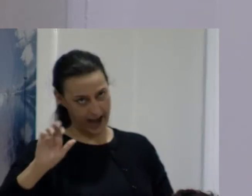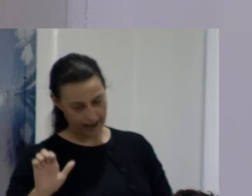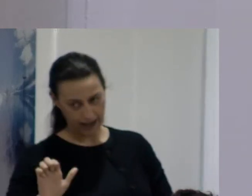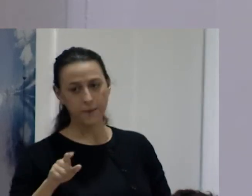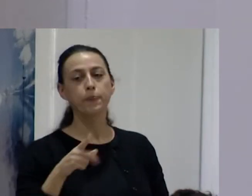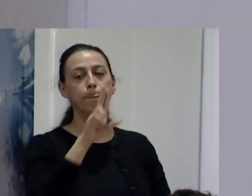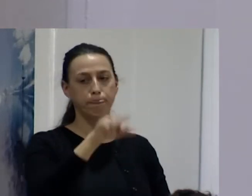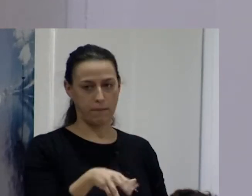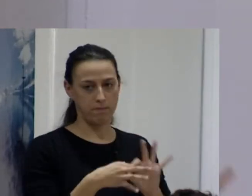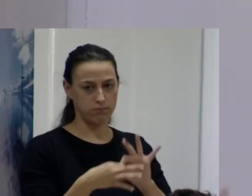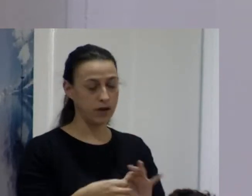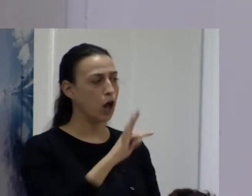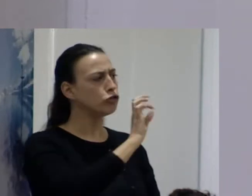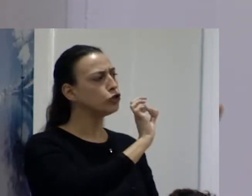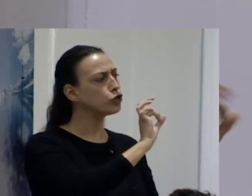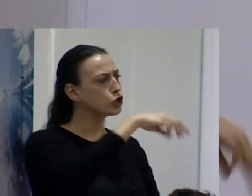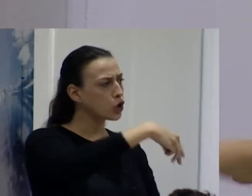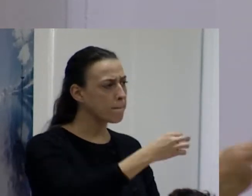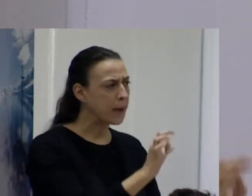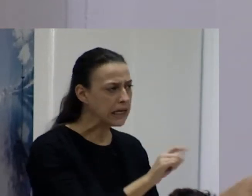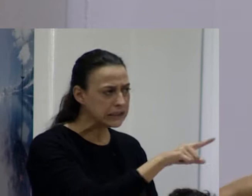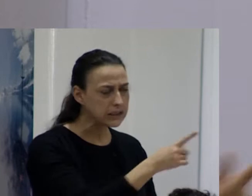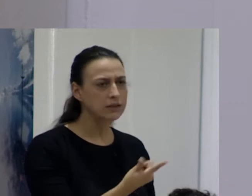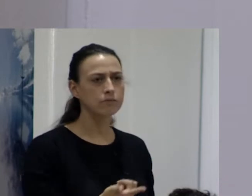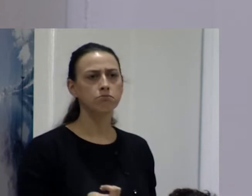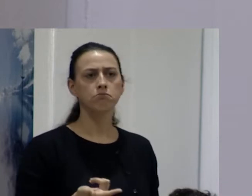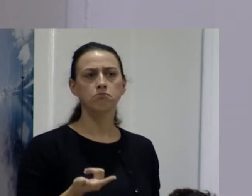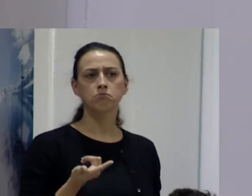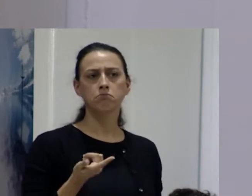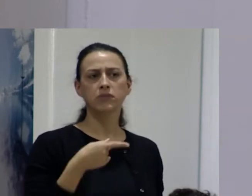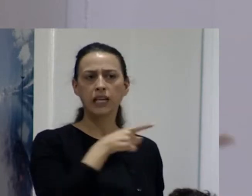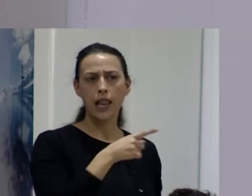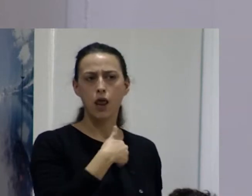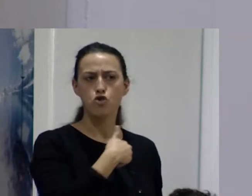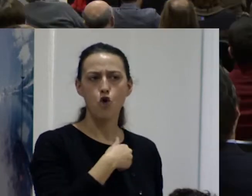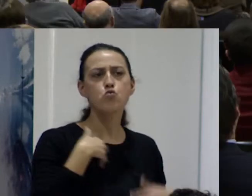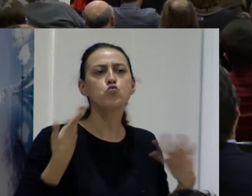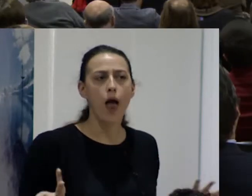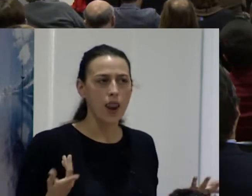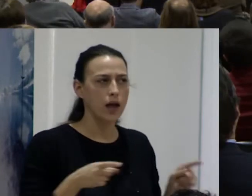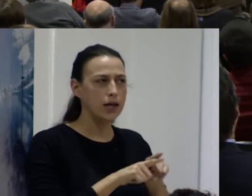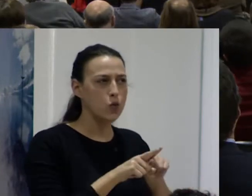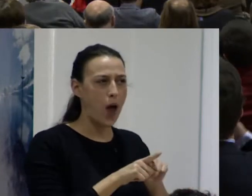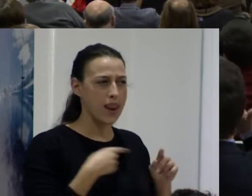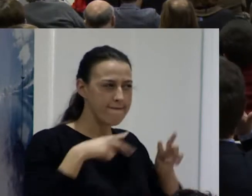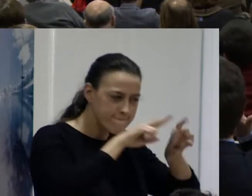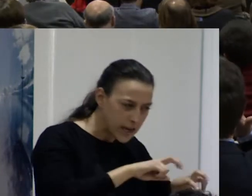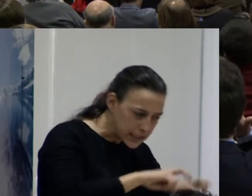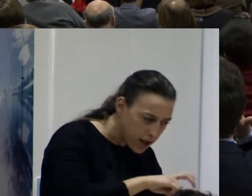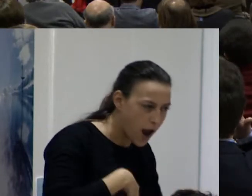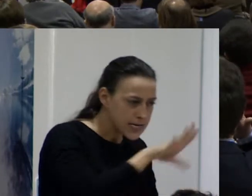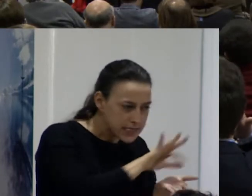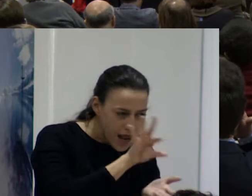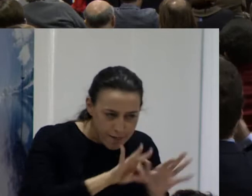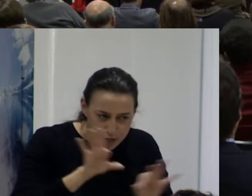Segurament Tomàs no troba res per assar, sinó que cerca, investiga, selecciona i elabora un discurs